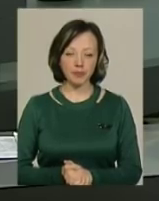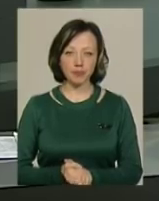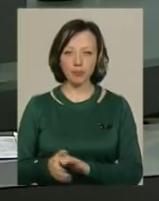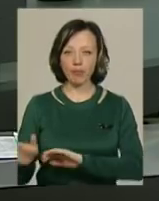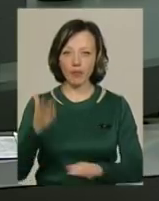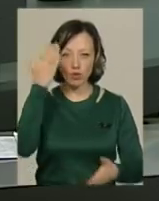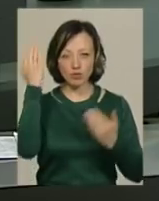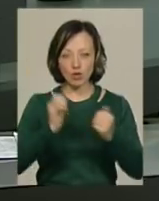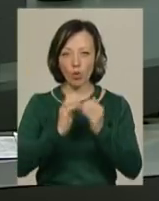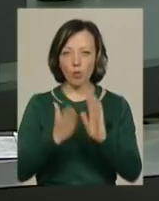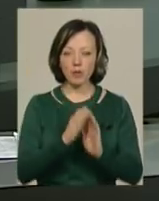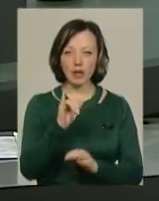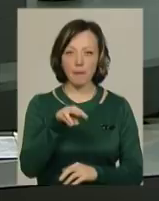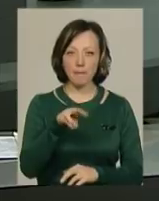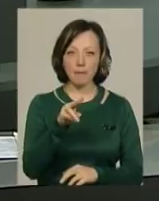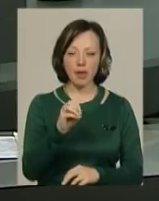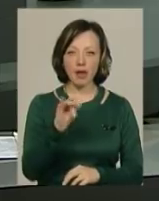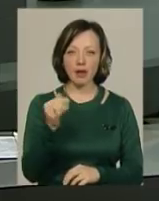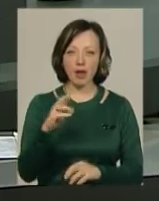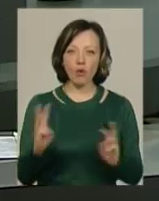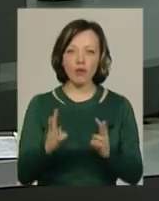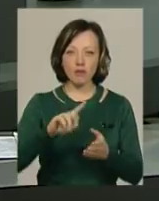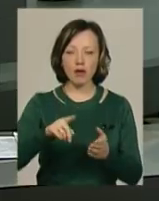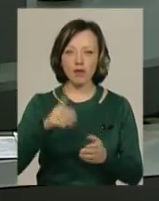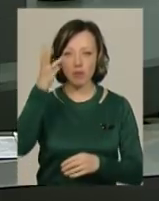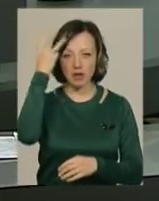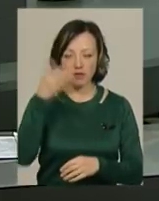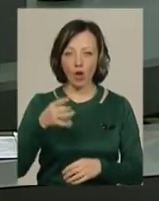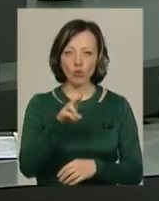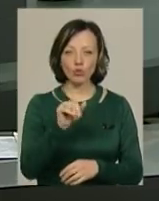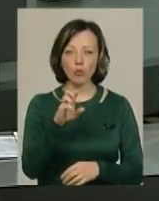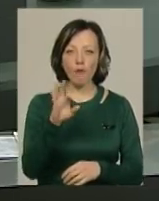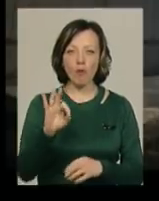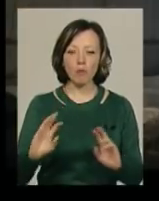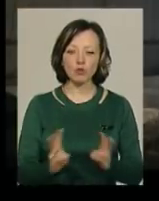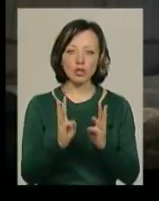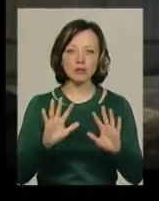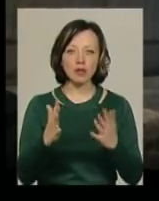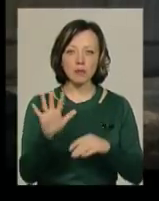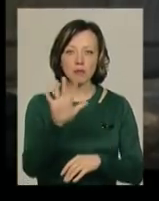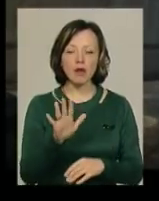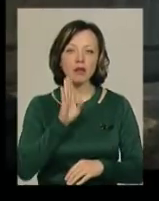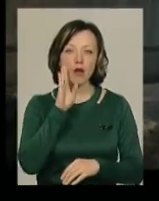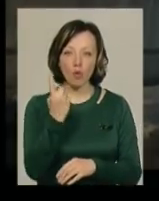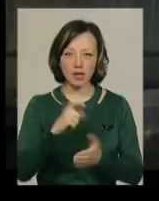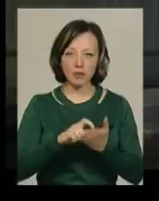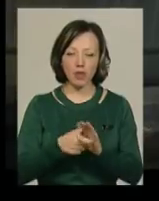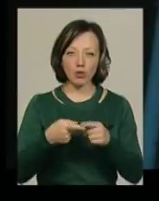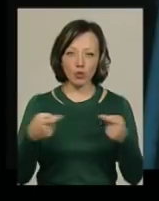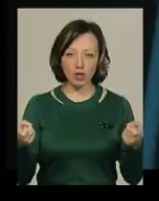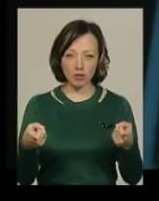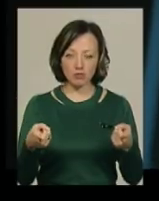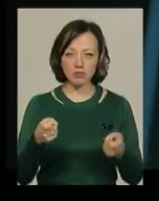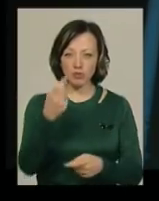Розважальний комплекс «Імперія» горів сьогодні у Хмельницькому в мікрорайоні Дубове. Пожежа сталася о 5-й ранку в одній з кімнат готелю, повідомив